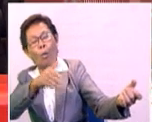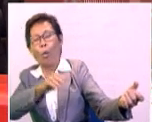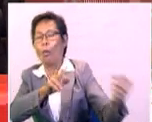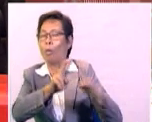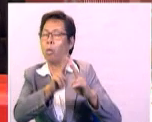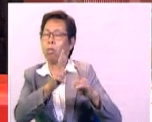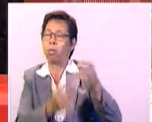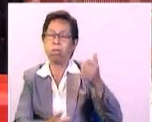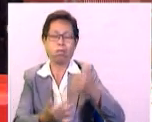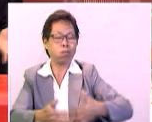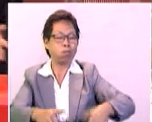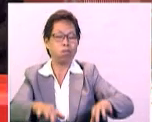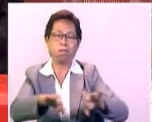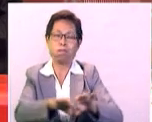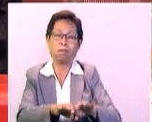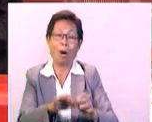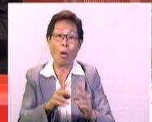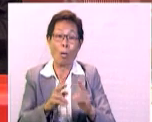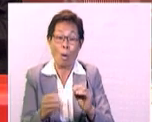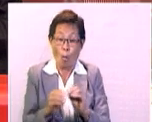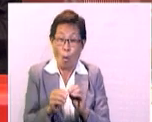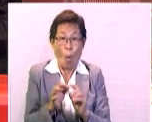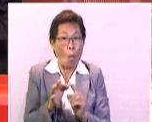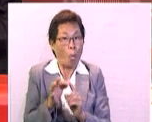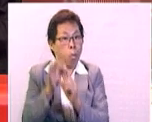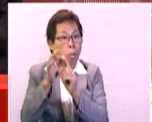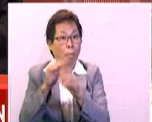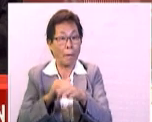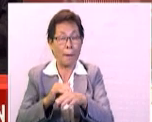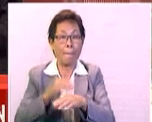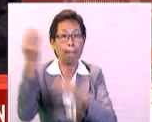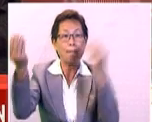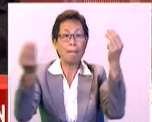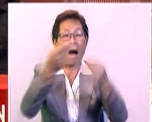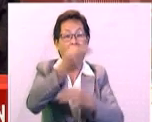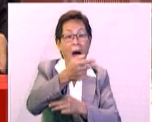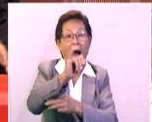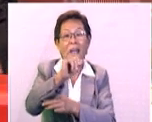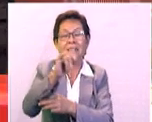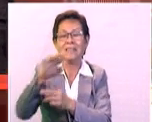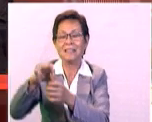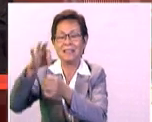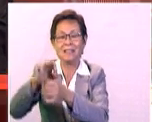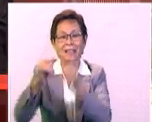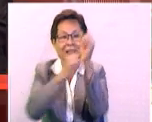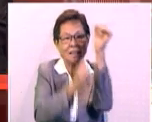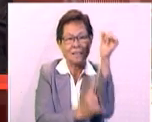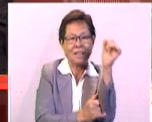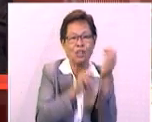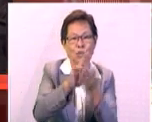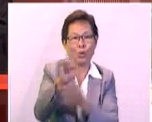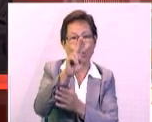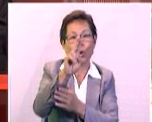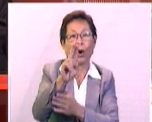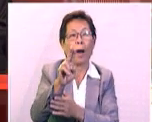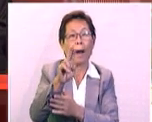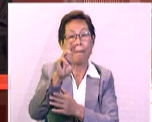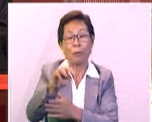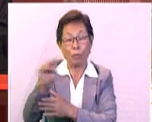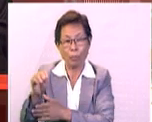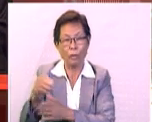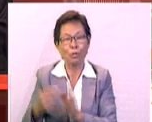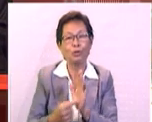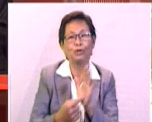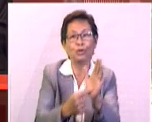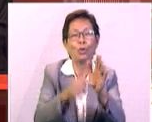bermakna. Ya, tambah istimewa persembahan pada Majlis Haiti Amal Yayasan Universiti Multimedia YUM itu dipersembah